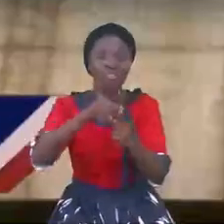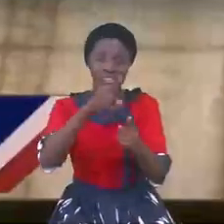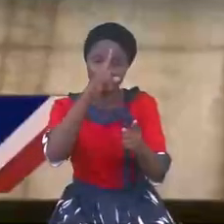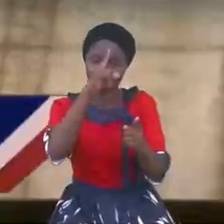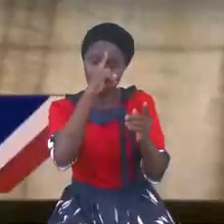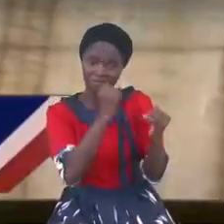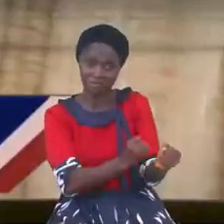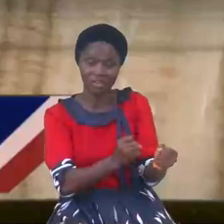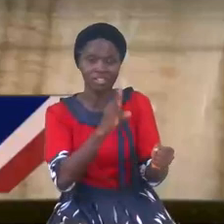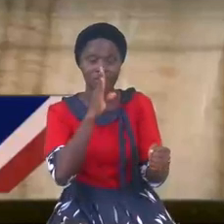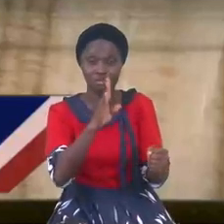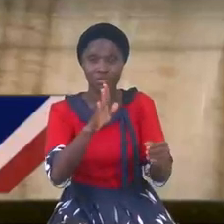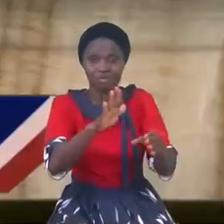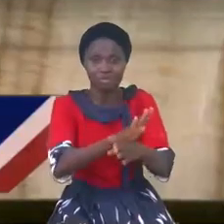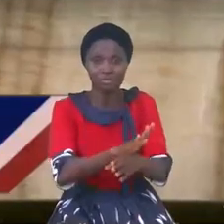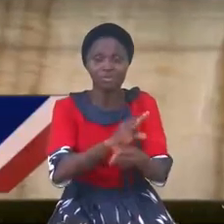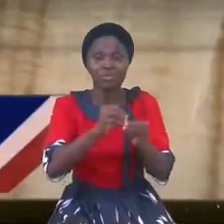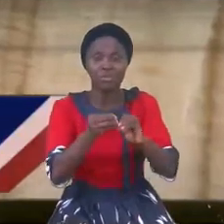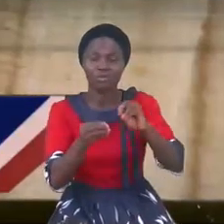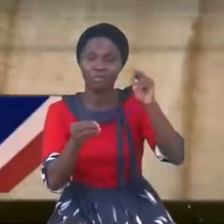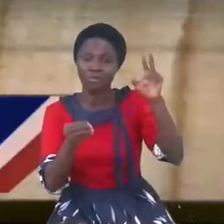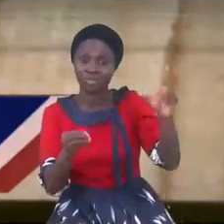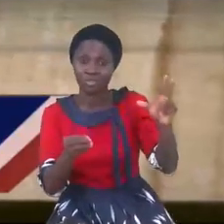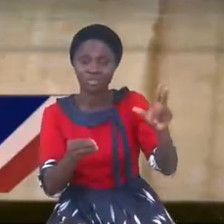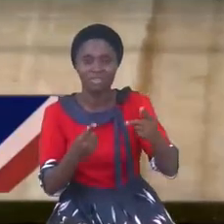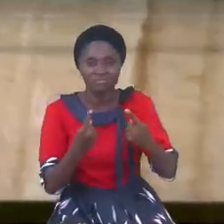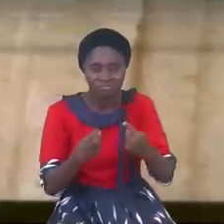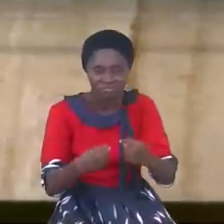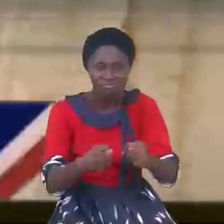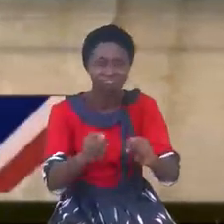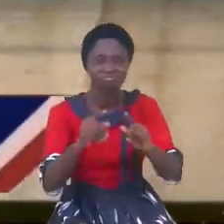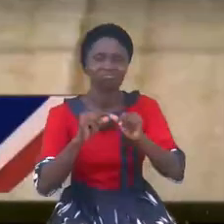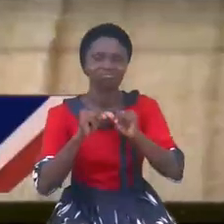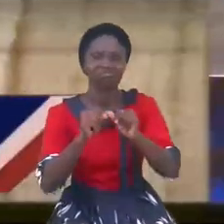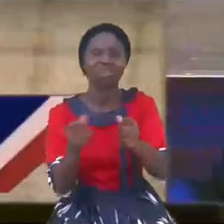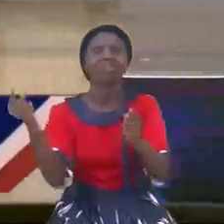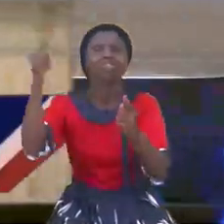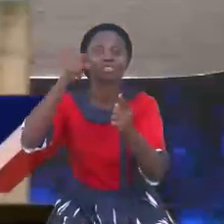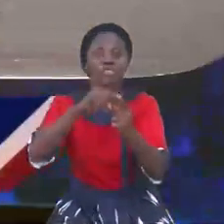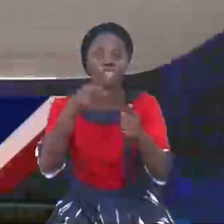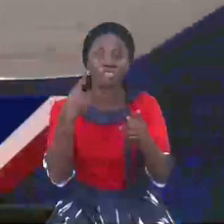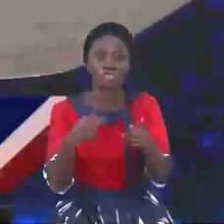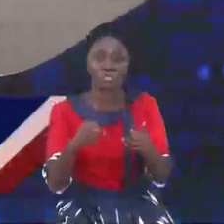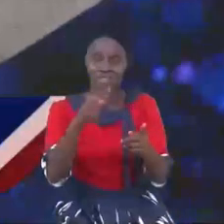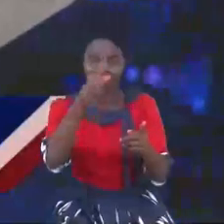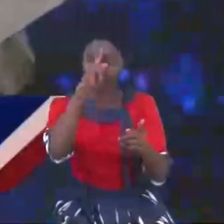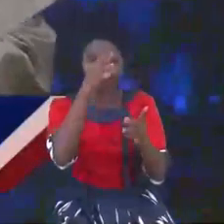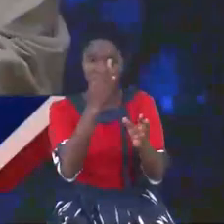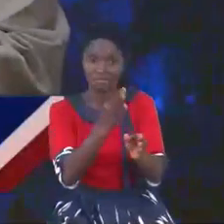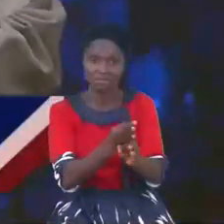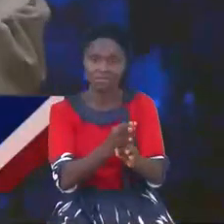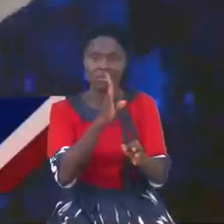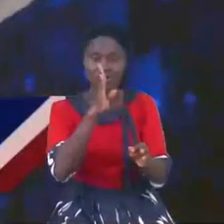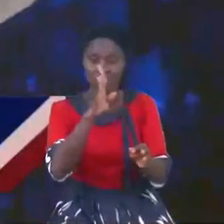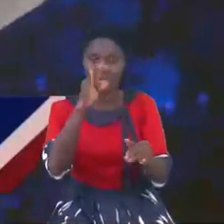fermement perfectionnée. Trois, œuvrez jusqu'à ce que les fidèles soient finalement préservés. Voilà la